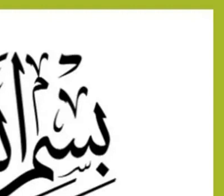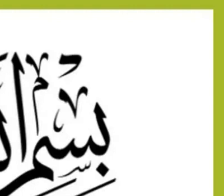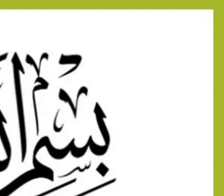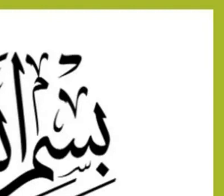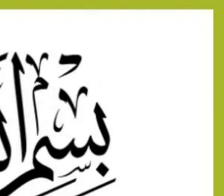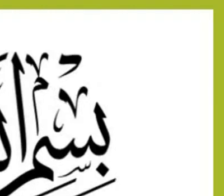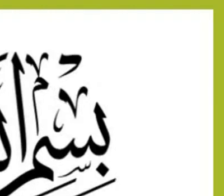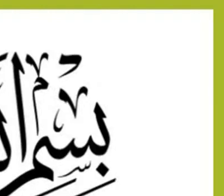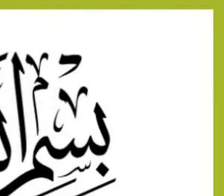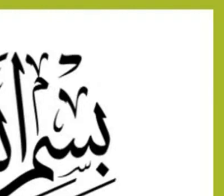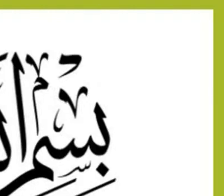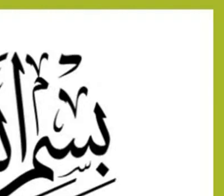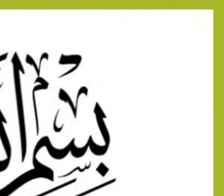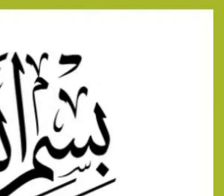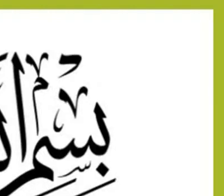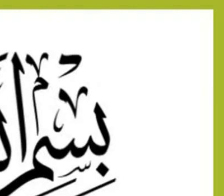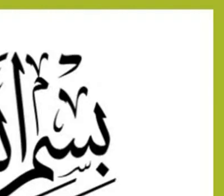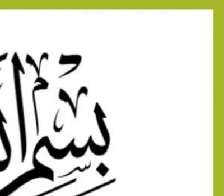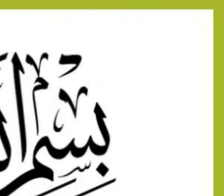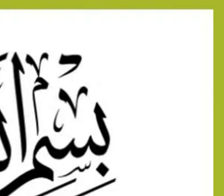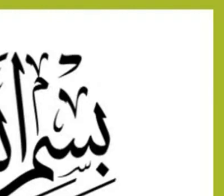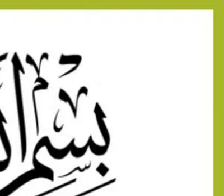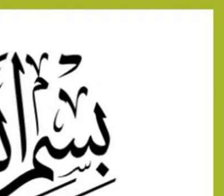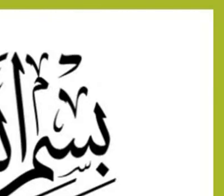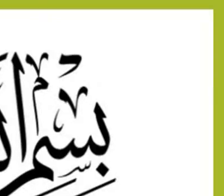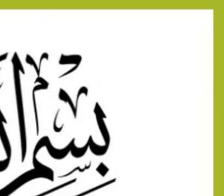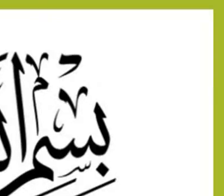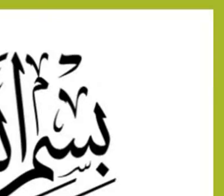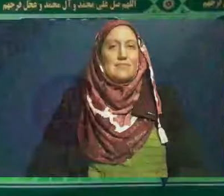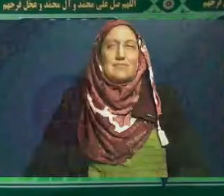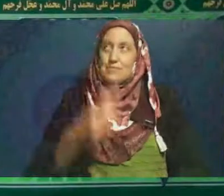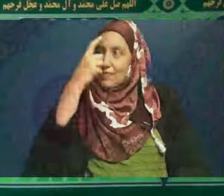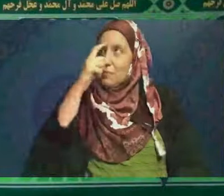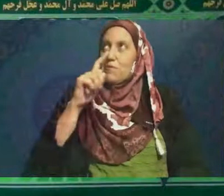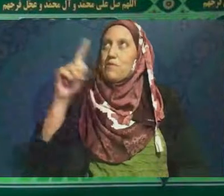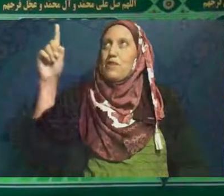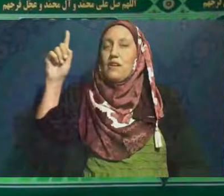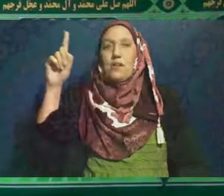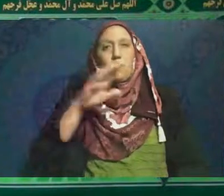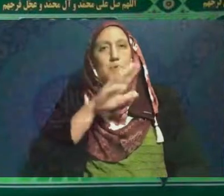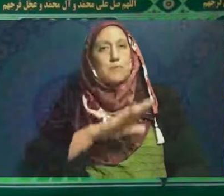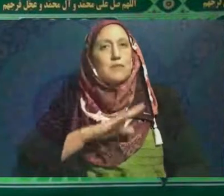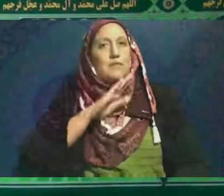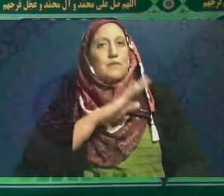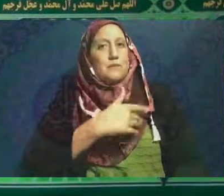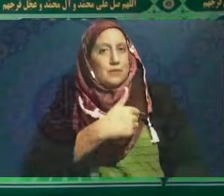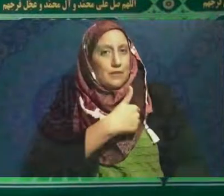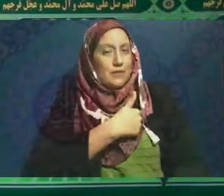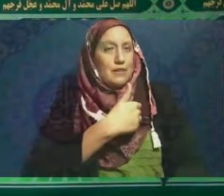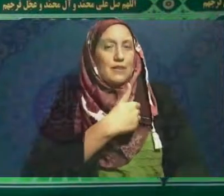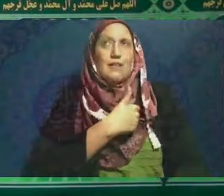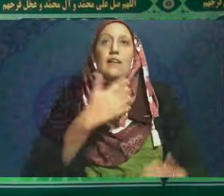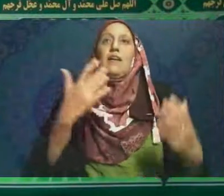أعوذ بالله من الشيطان الرجيم بسم الله الرحمن الرحيم الحمد لله رب العالمين